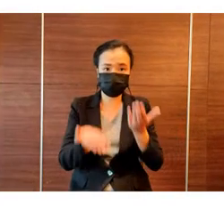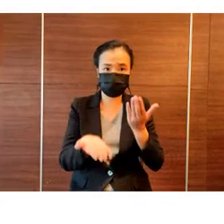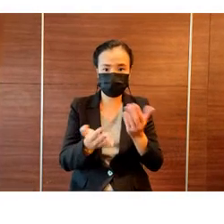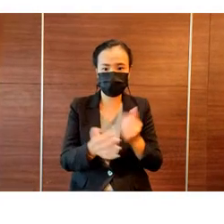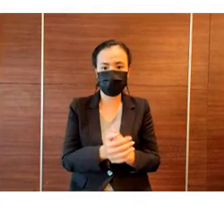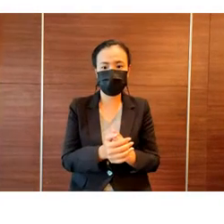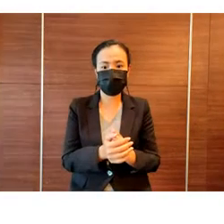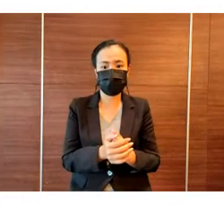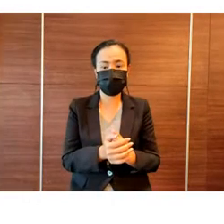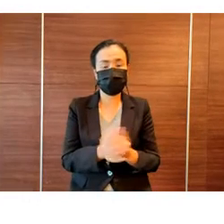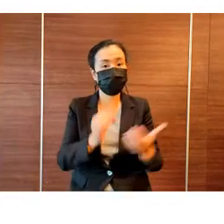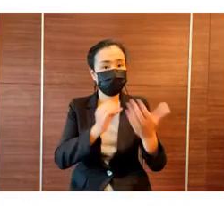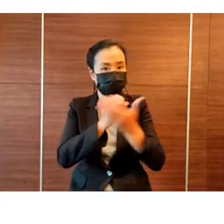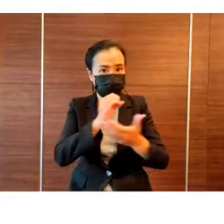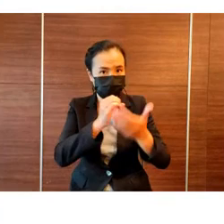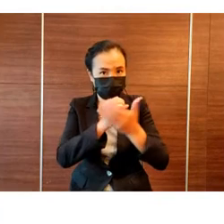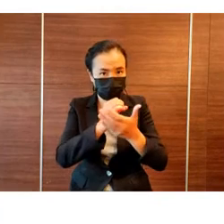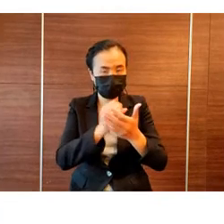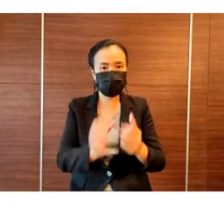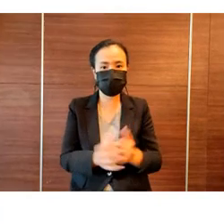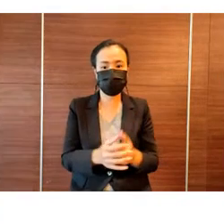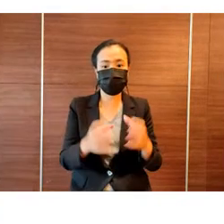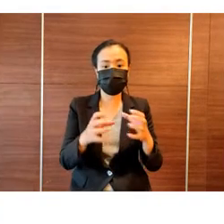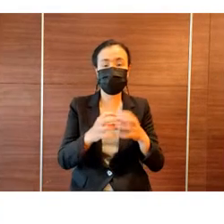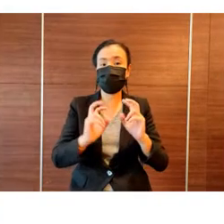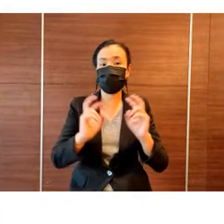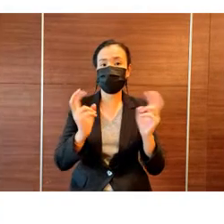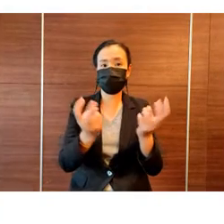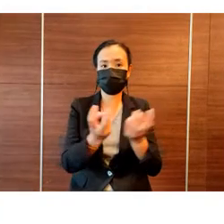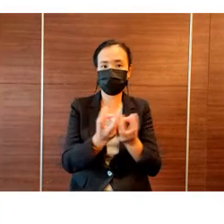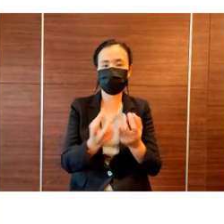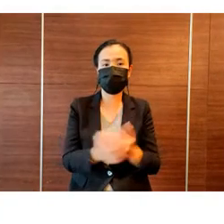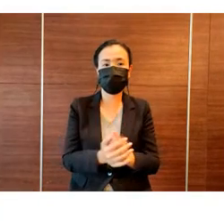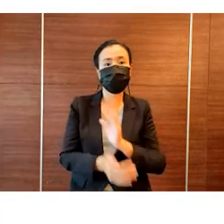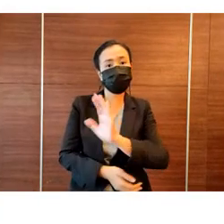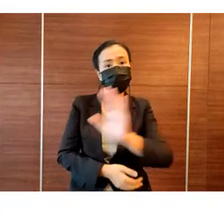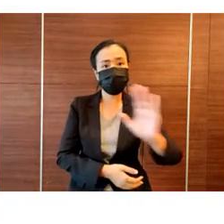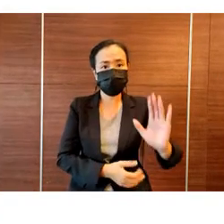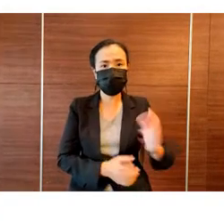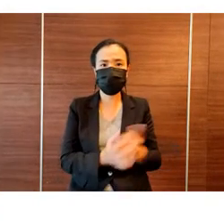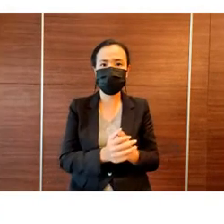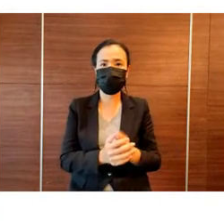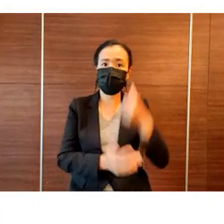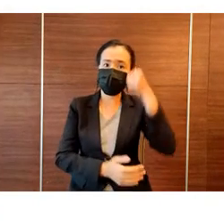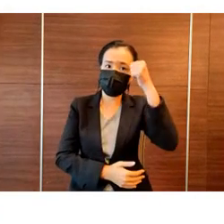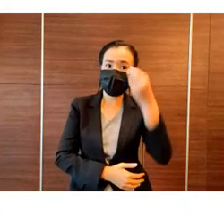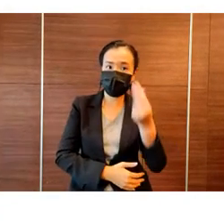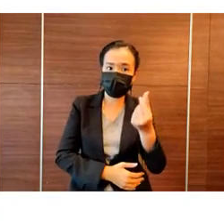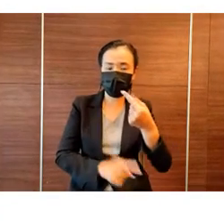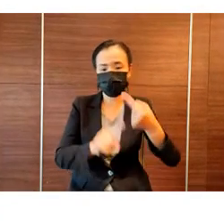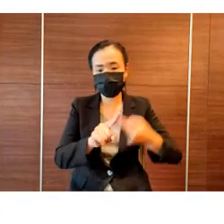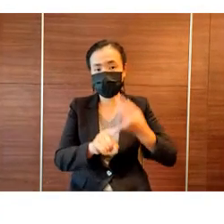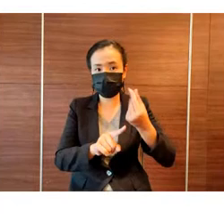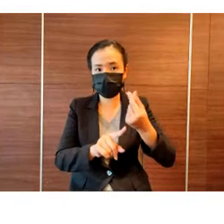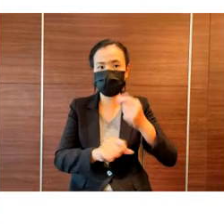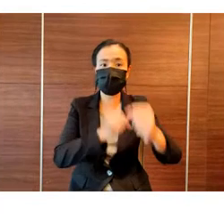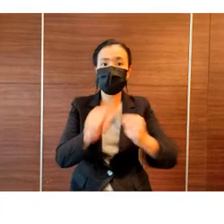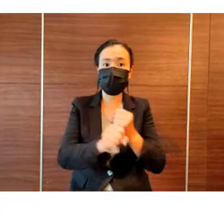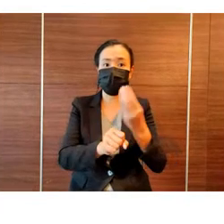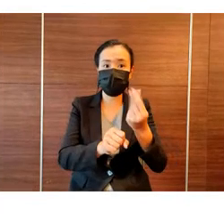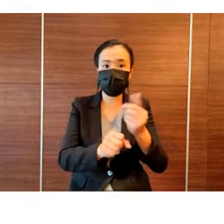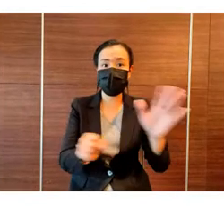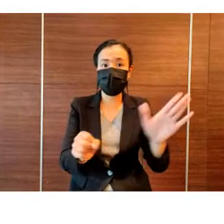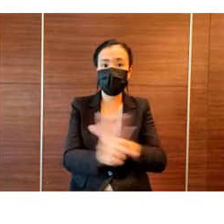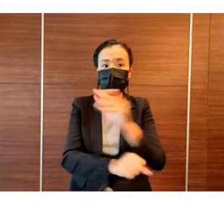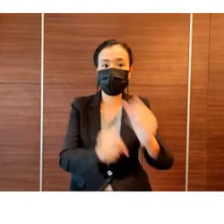ปลอดยาในวงประชุมก็จะมีการนับกันว่าแต่ละคนปลอดยามาแล้วกี่วันกี่เดือนกี่ปีบางคนถ้าเกิดว่าครบ